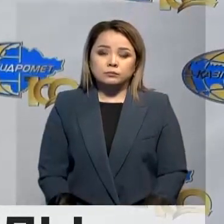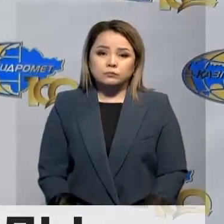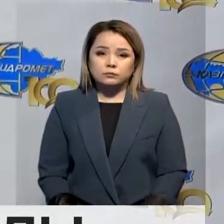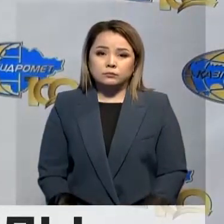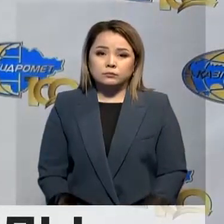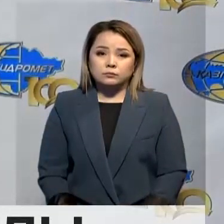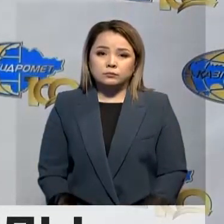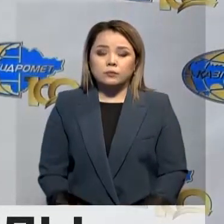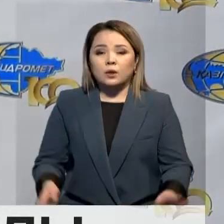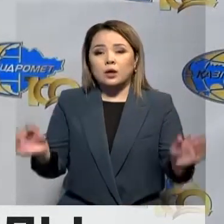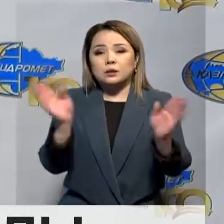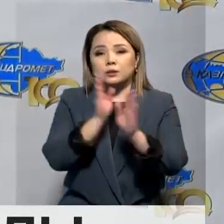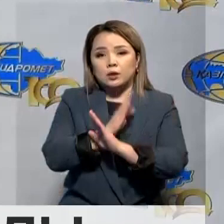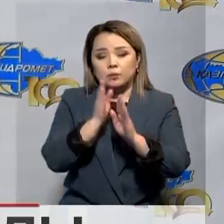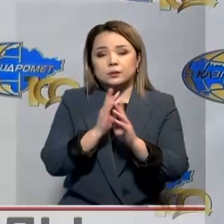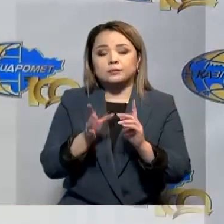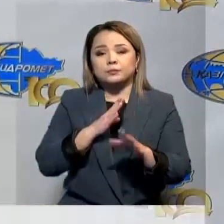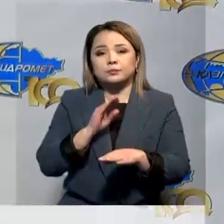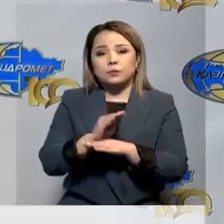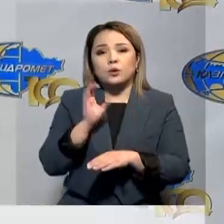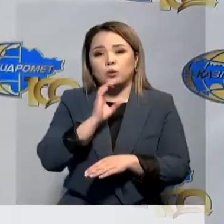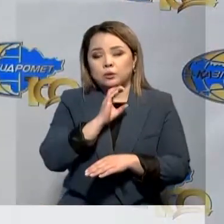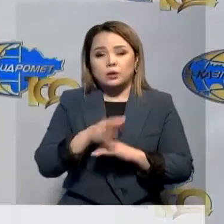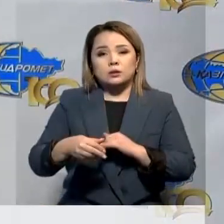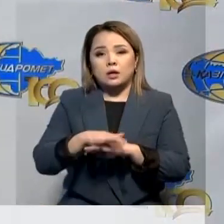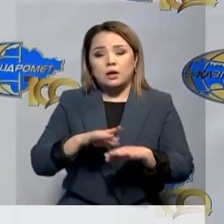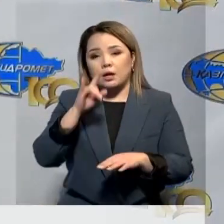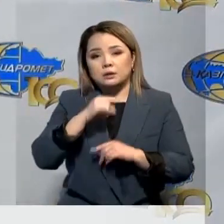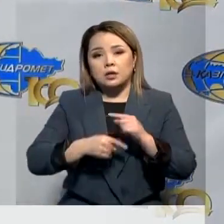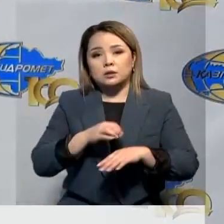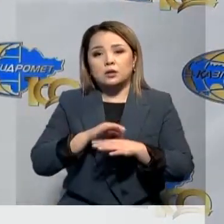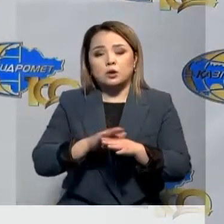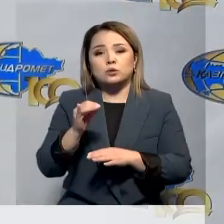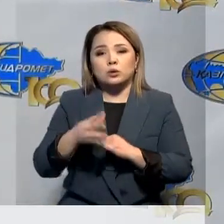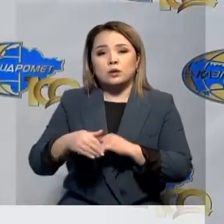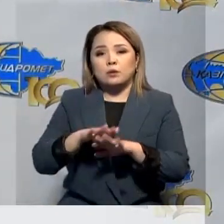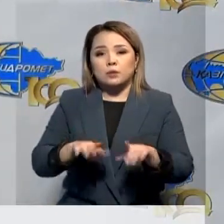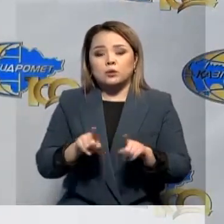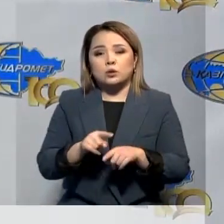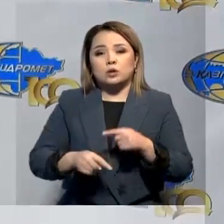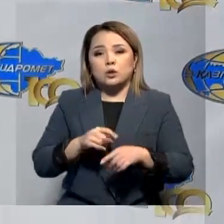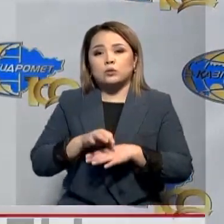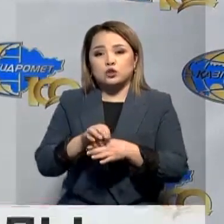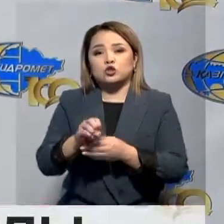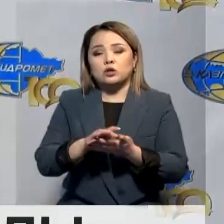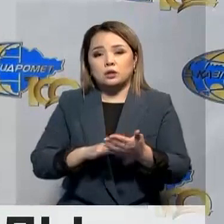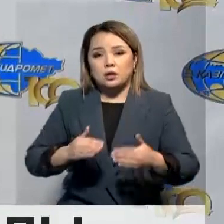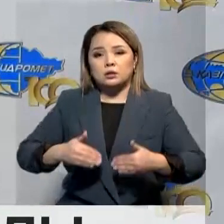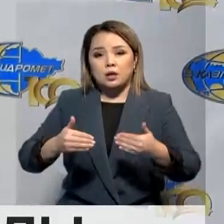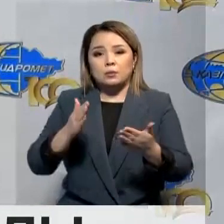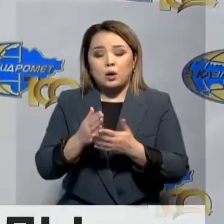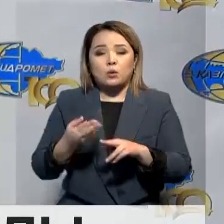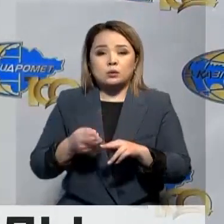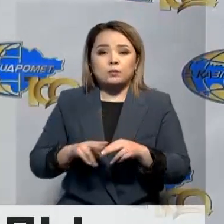Суық арктикалық ауамен толтырылған солтүстік антициклоны Қазақстан аумағы арқылы оңтүстік өңірлерге қарай жылжуын жалғастыруда.